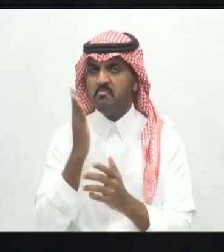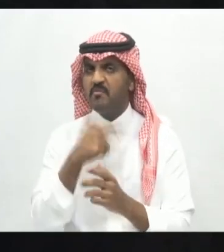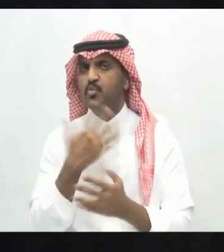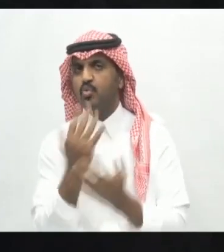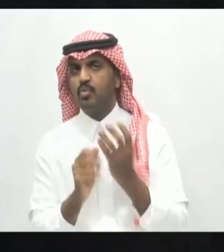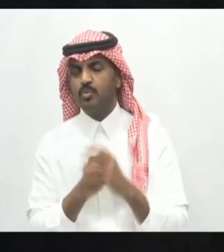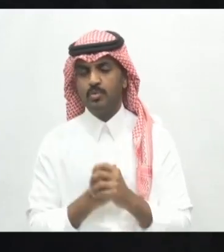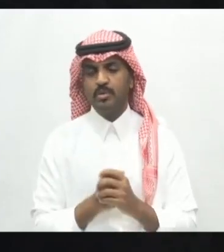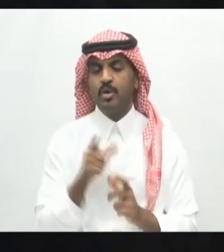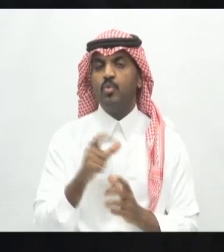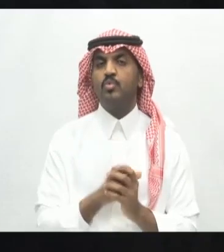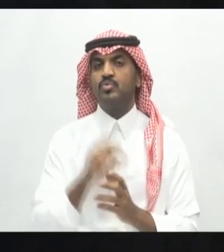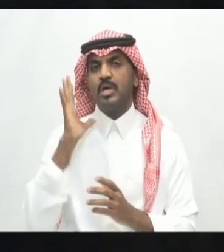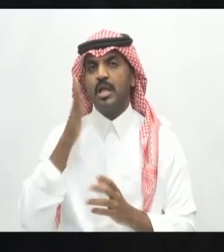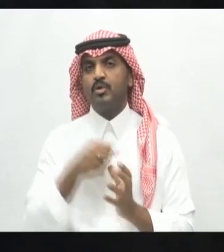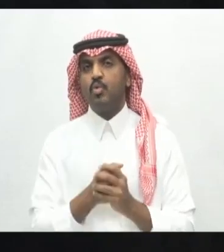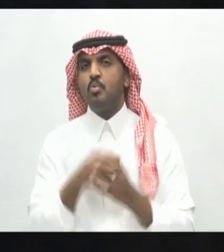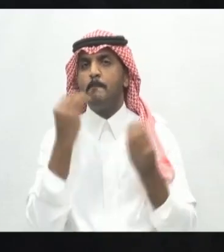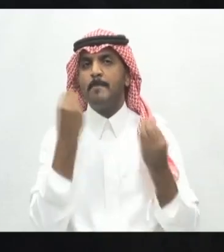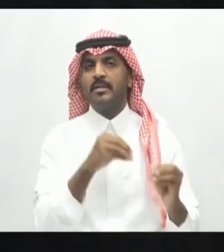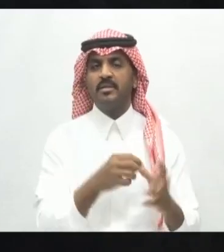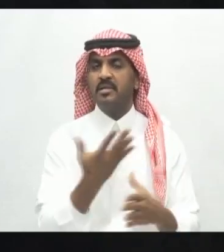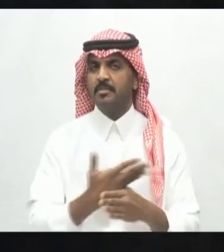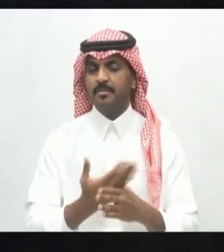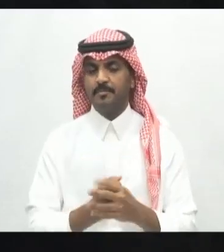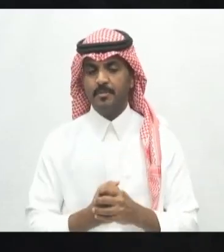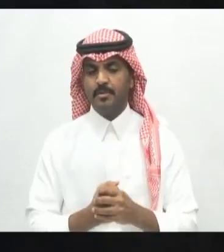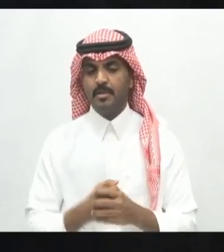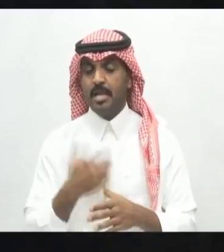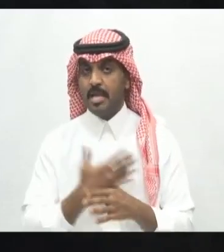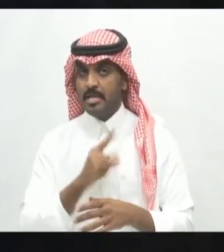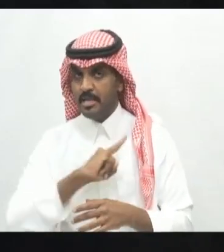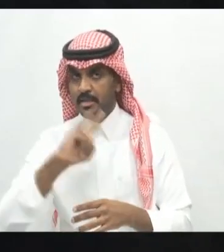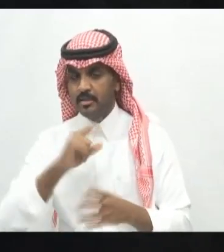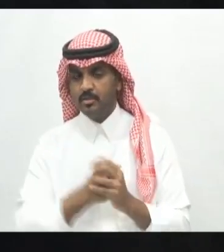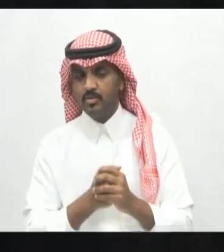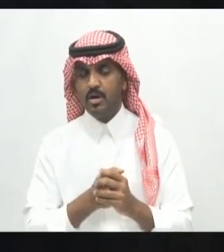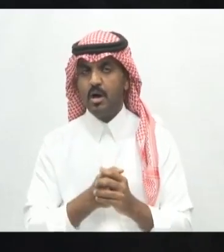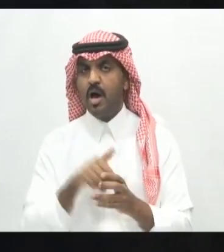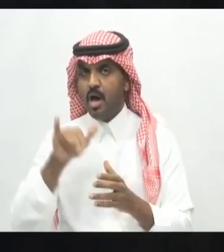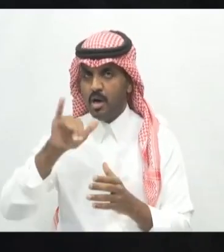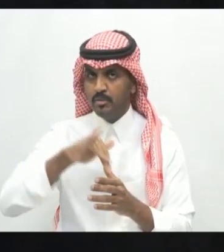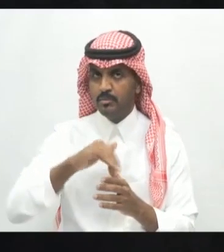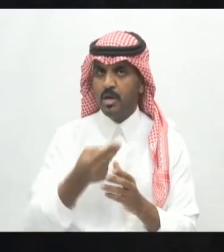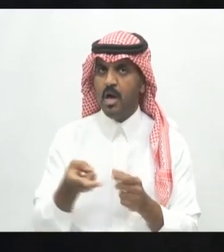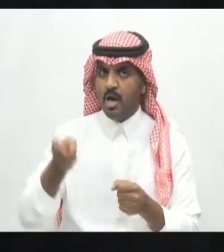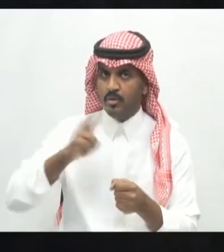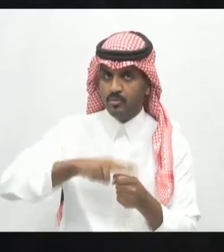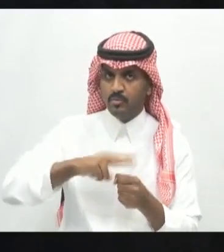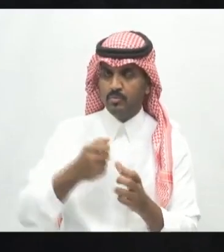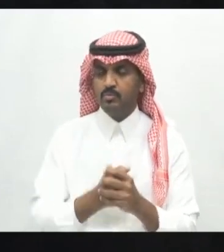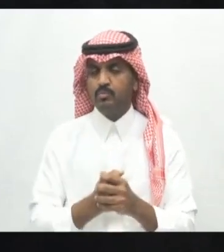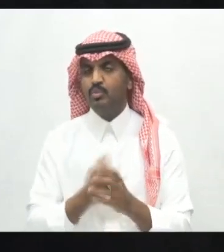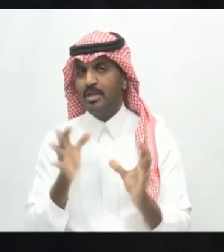نقول ان صلاته باطله لماذا لان النهي راجع وعائد الى شرط